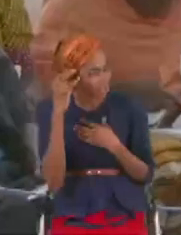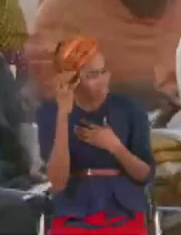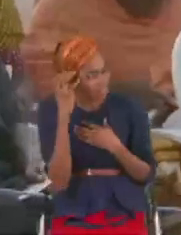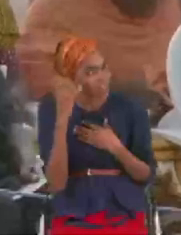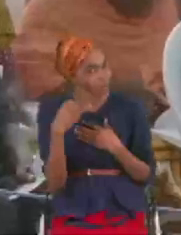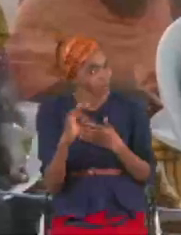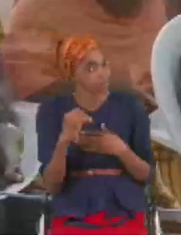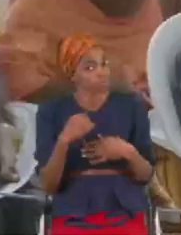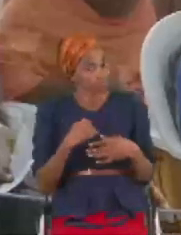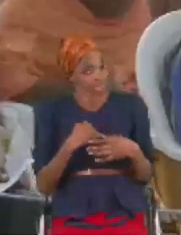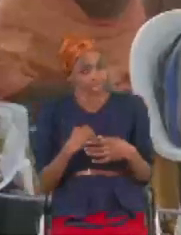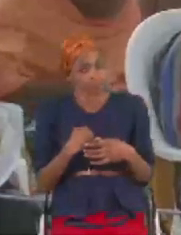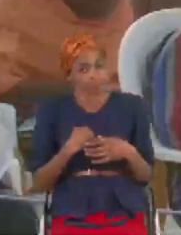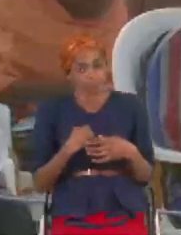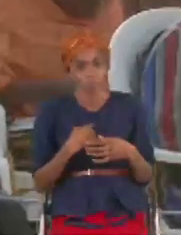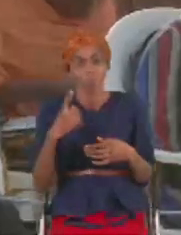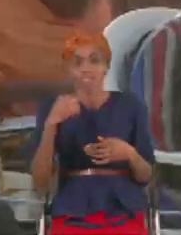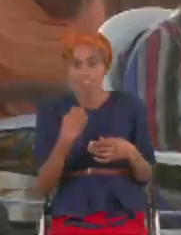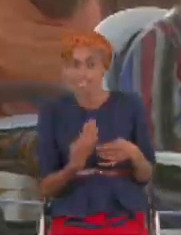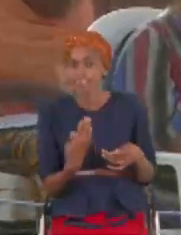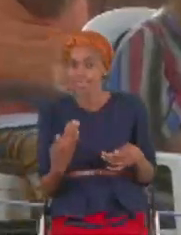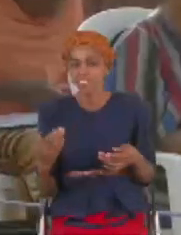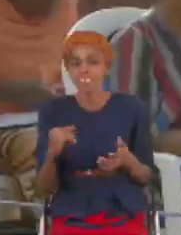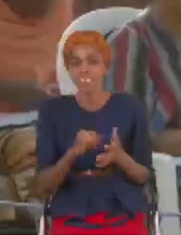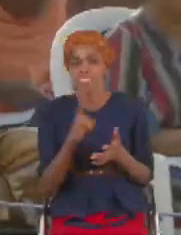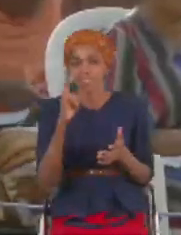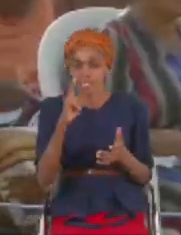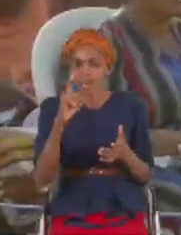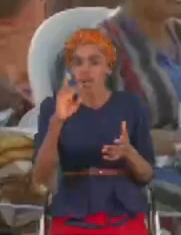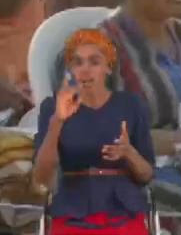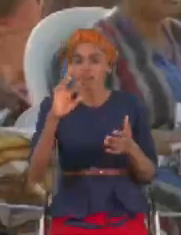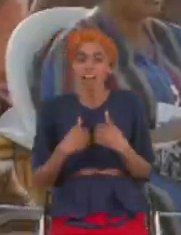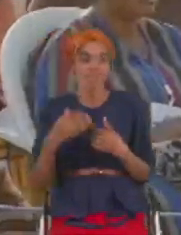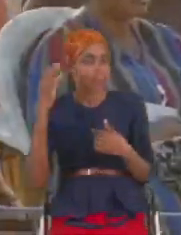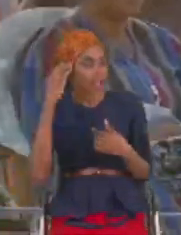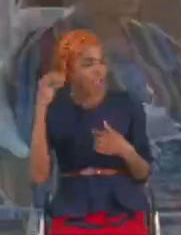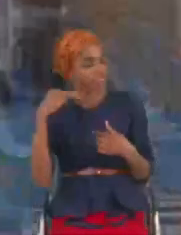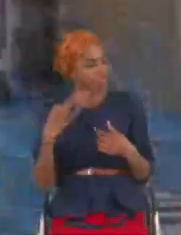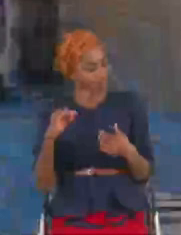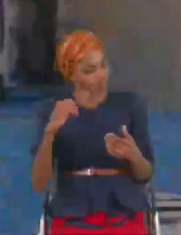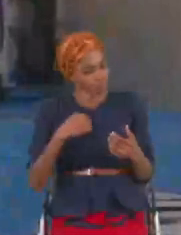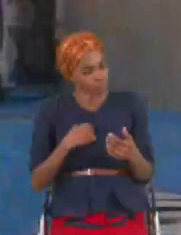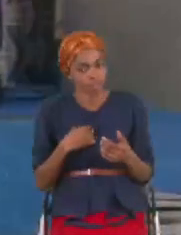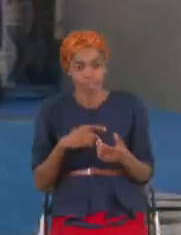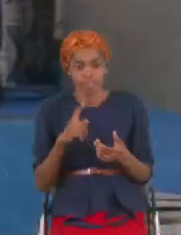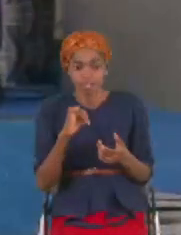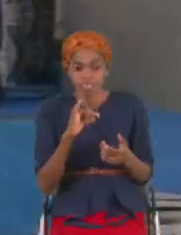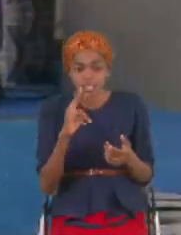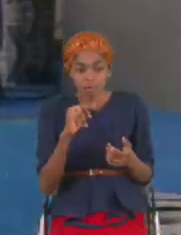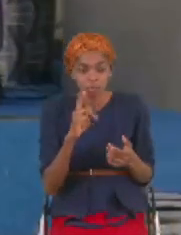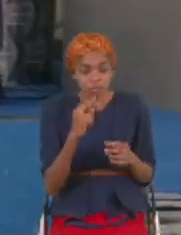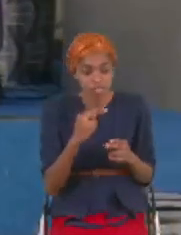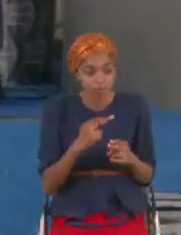deux mois est ce que tu as entendu deux mois thimoté